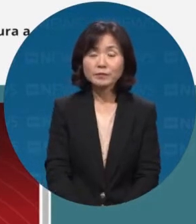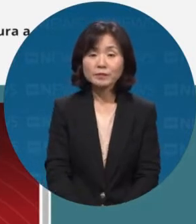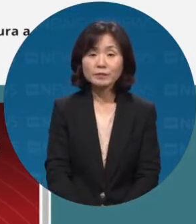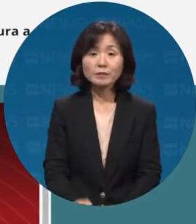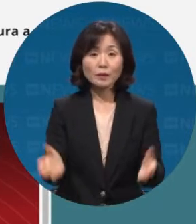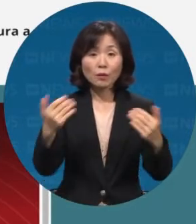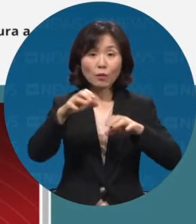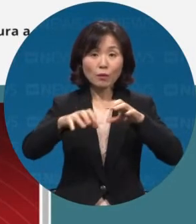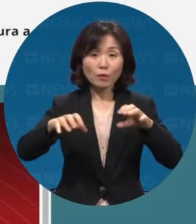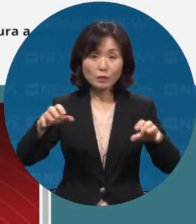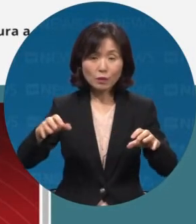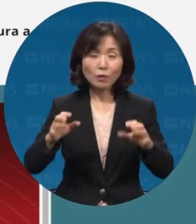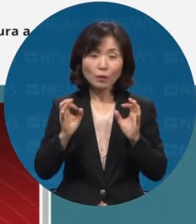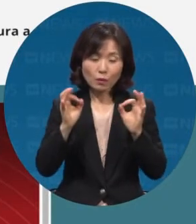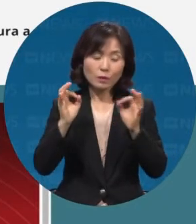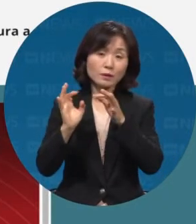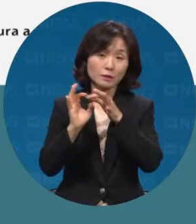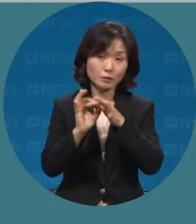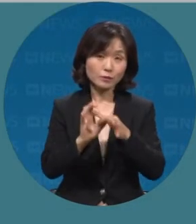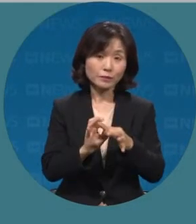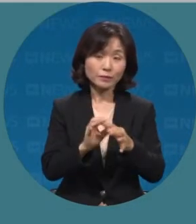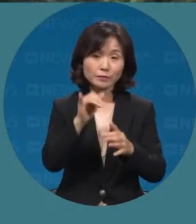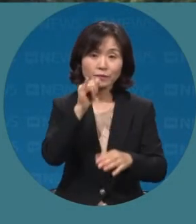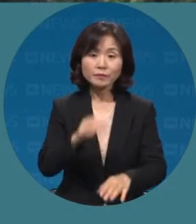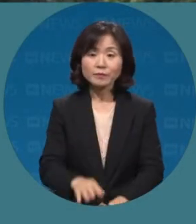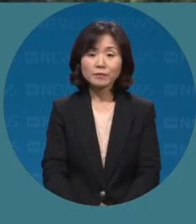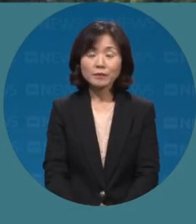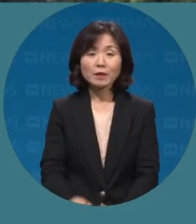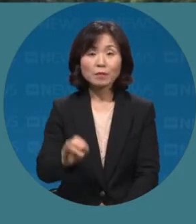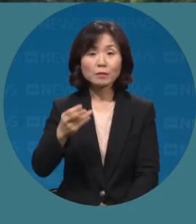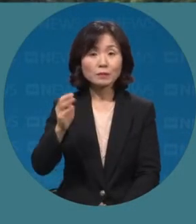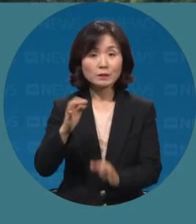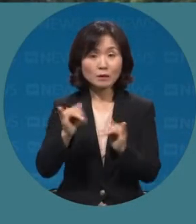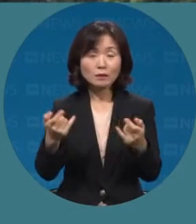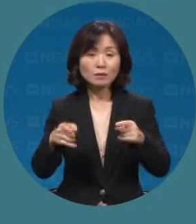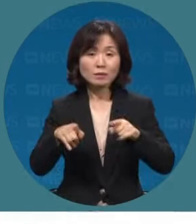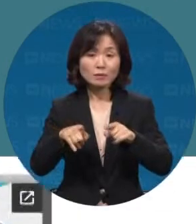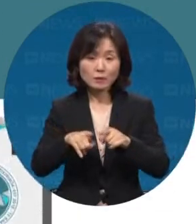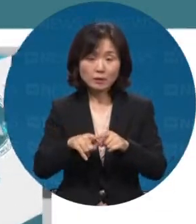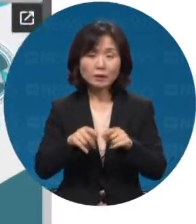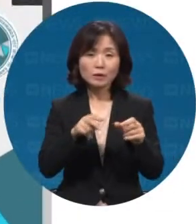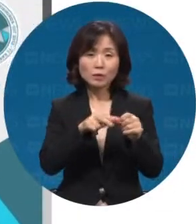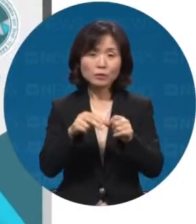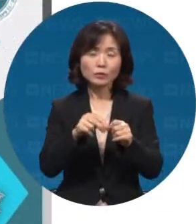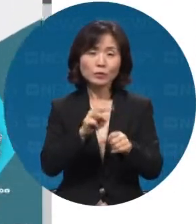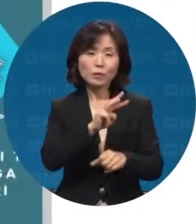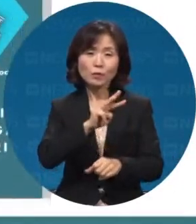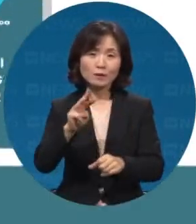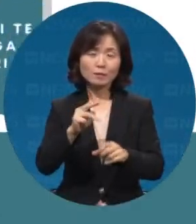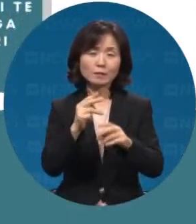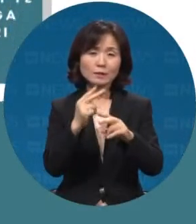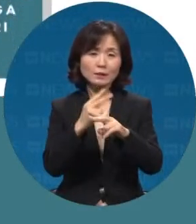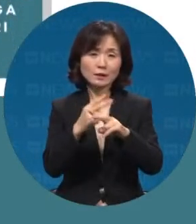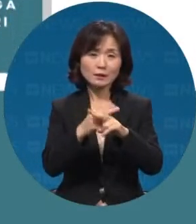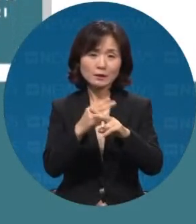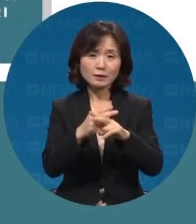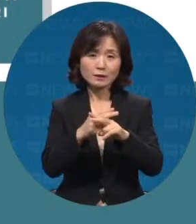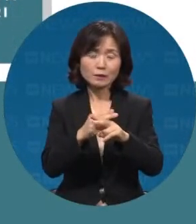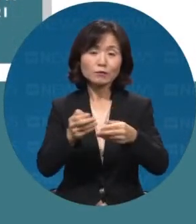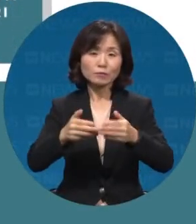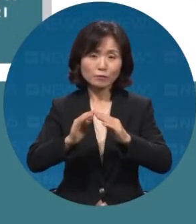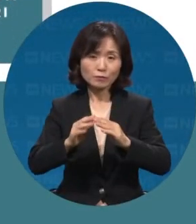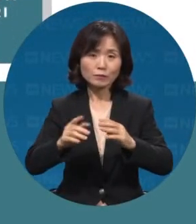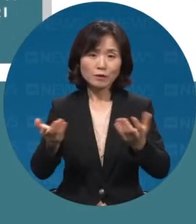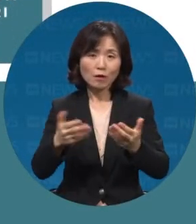학교 현장에서도 노력이 이어지고 있습니다. 마오리인들과 함께 정보 웹사이트를 구축하는 등 협업 관계를